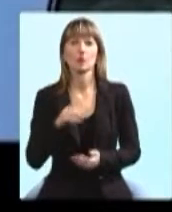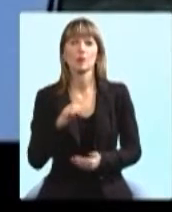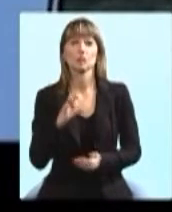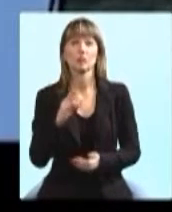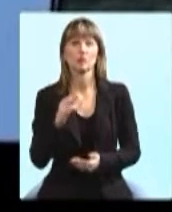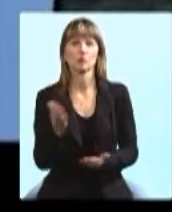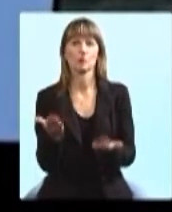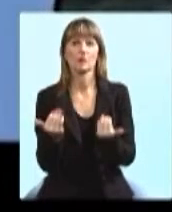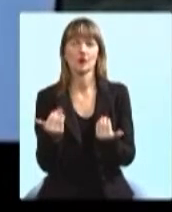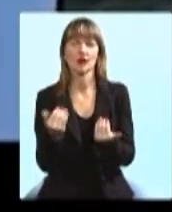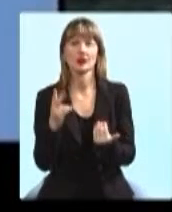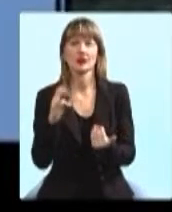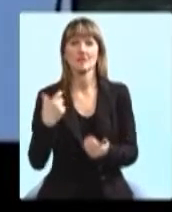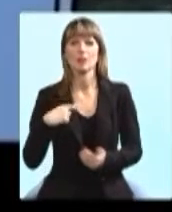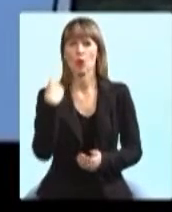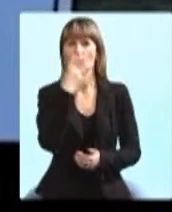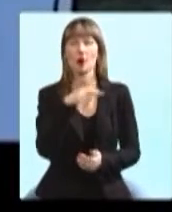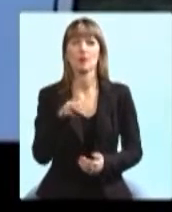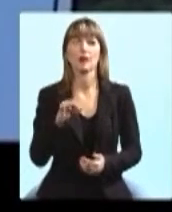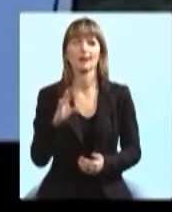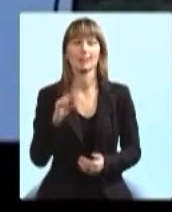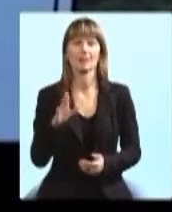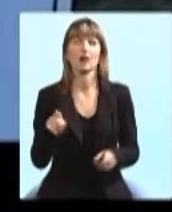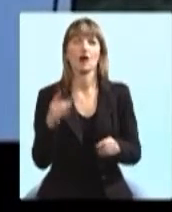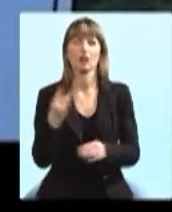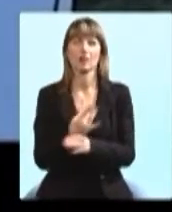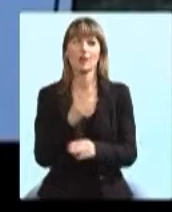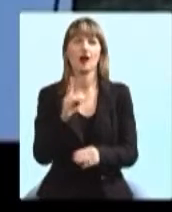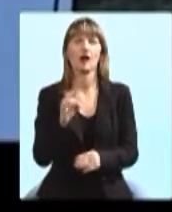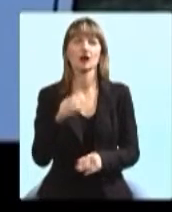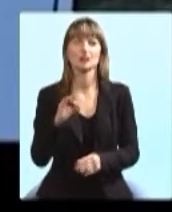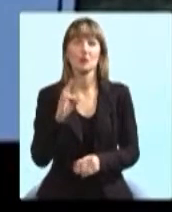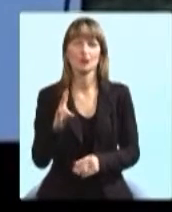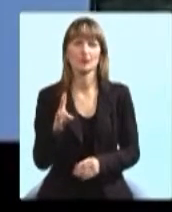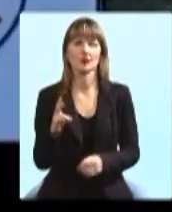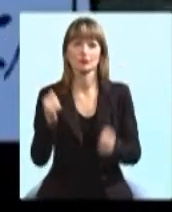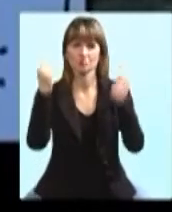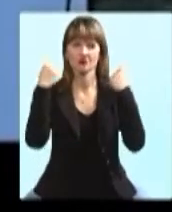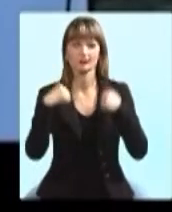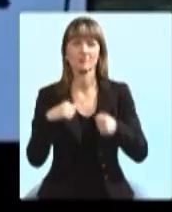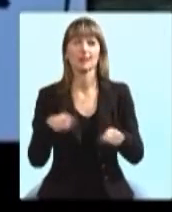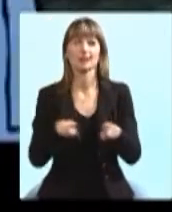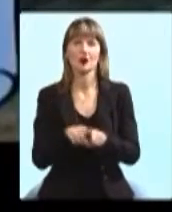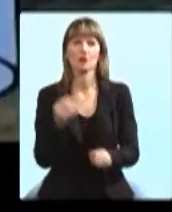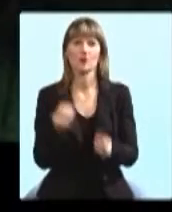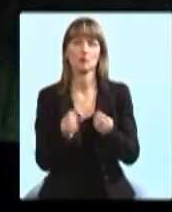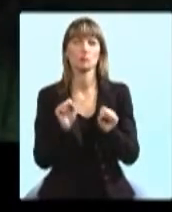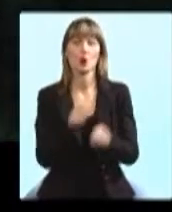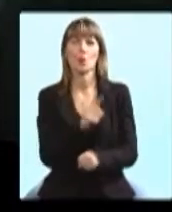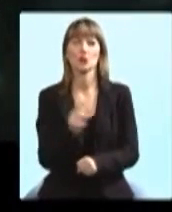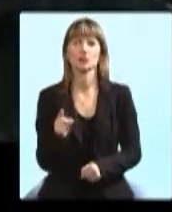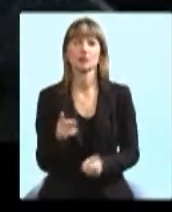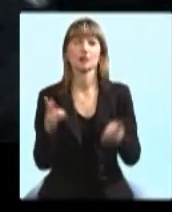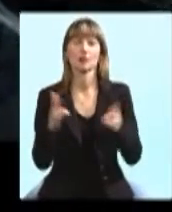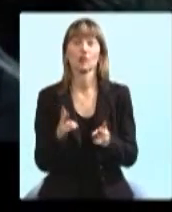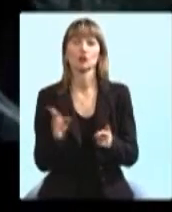на себе образи привидів. Так, одного разу Карлсон грався із малюком у примар. До речі, так погратися може кожний.